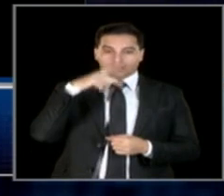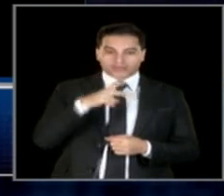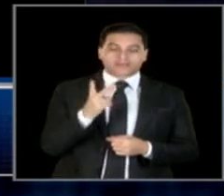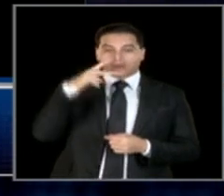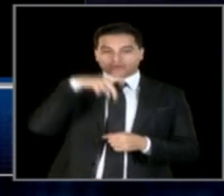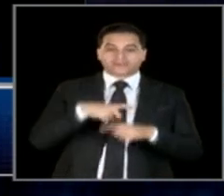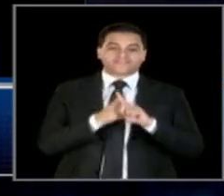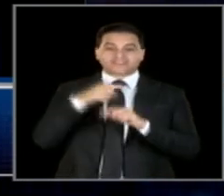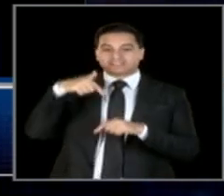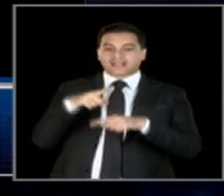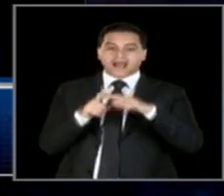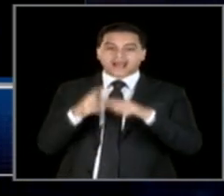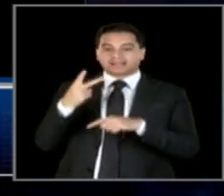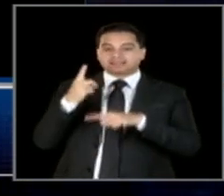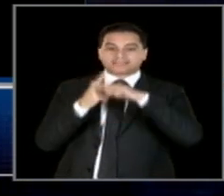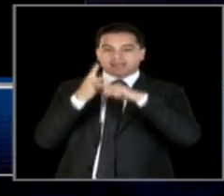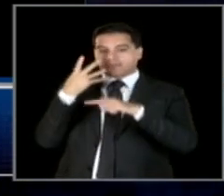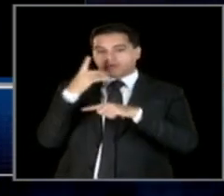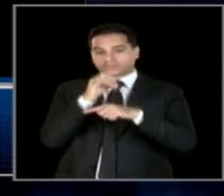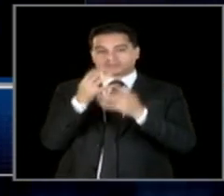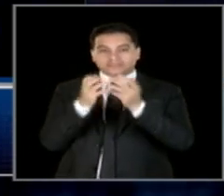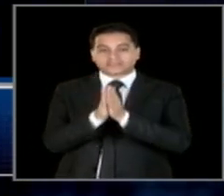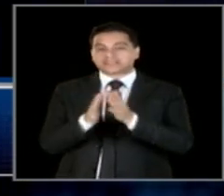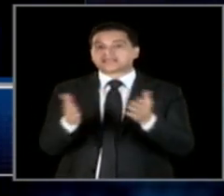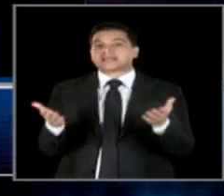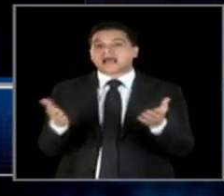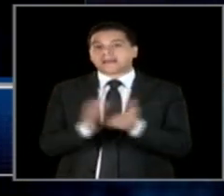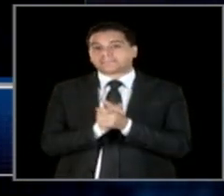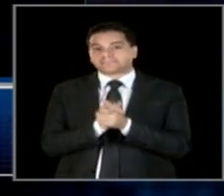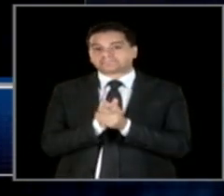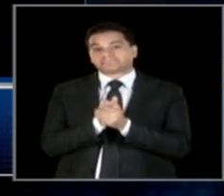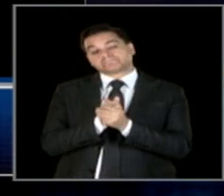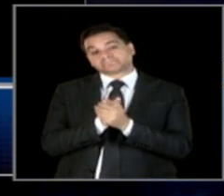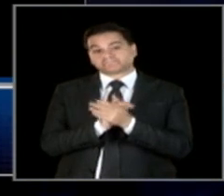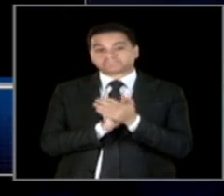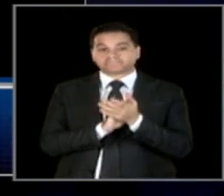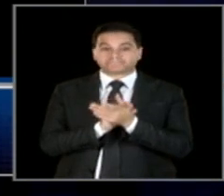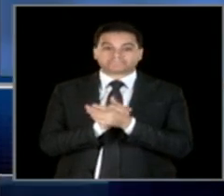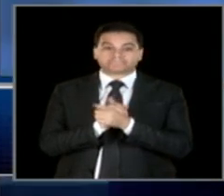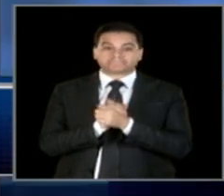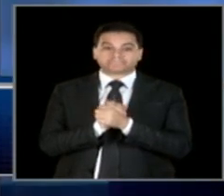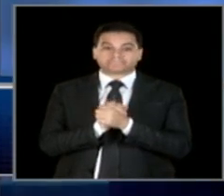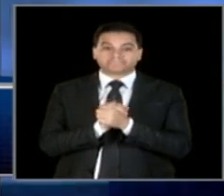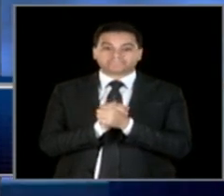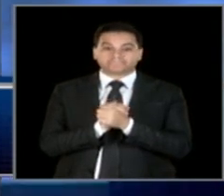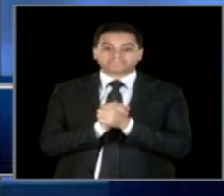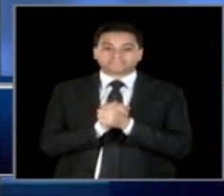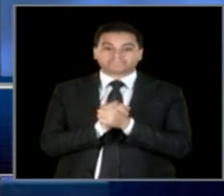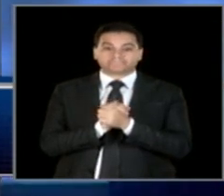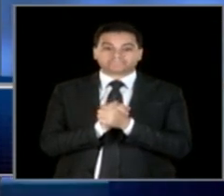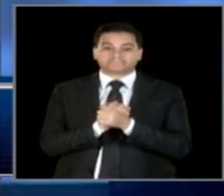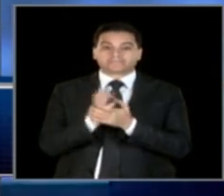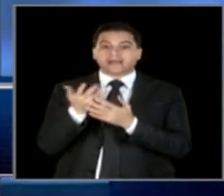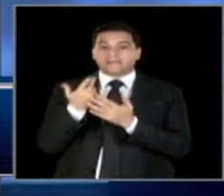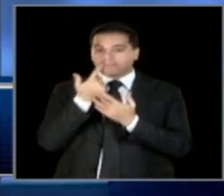87 في 6 على 2 زائد 54 يساوي كام؟ كام يا